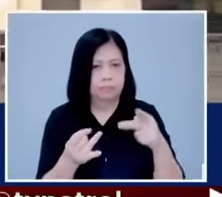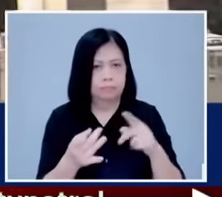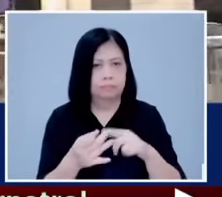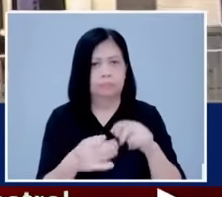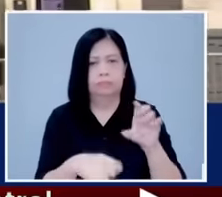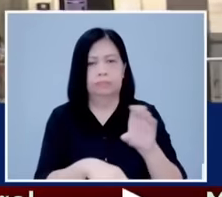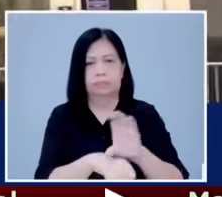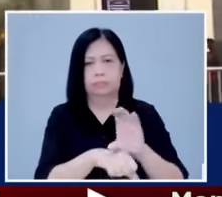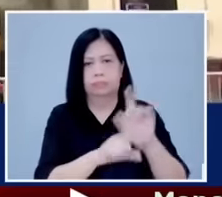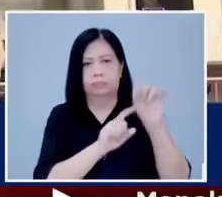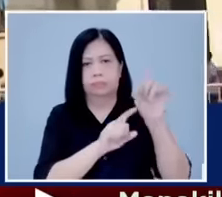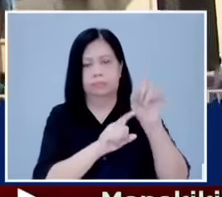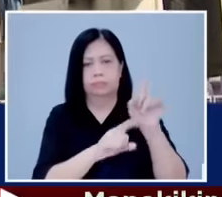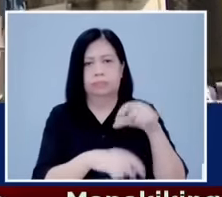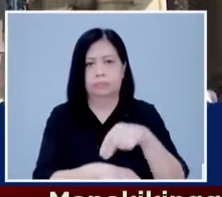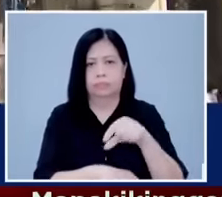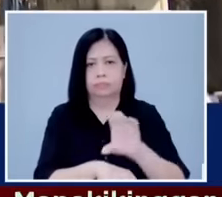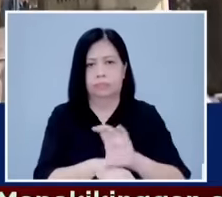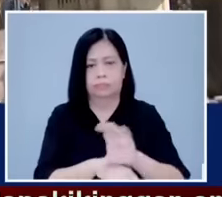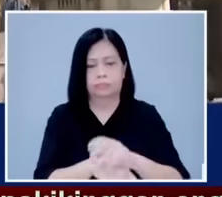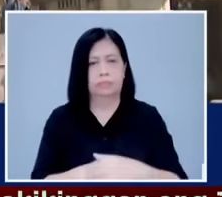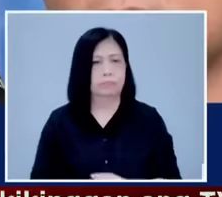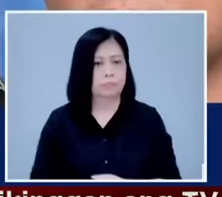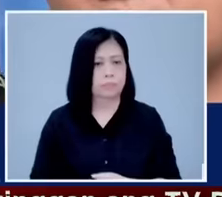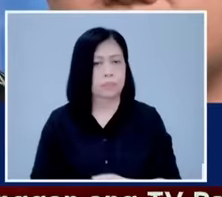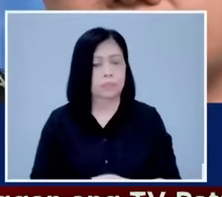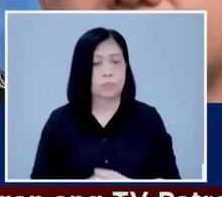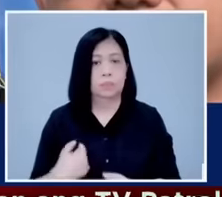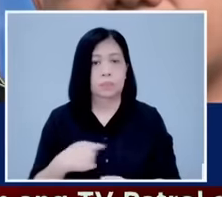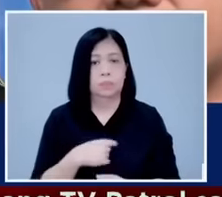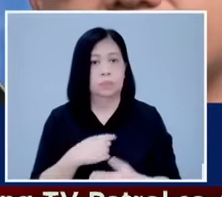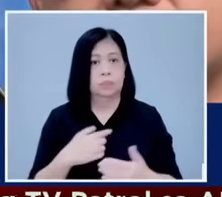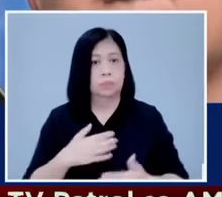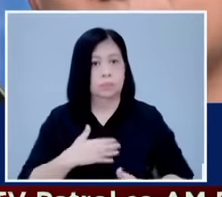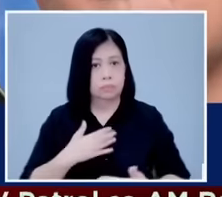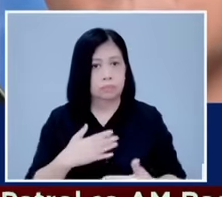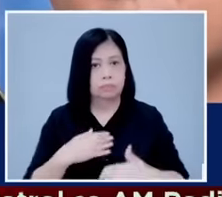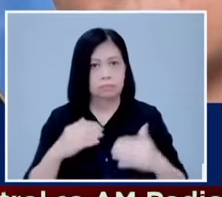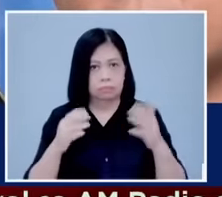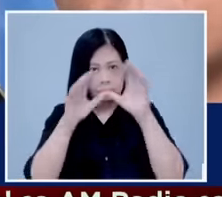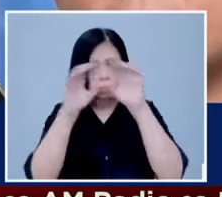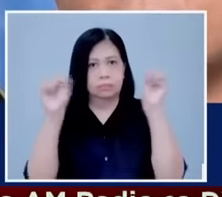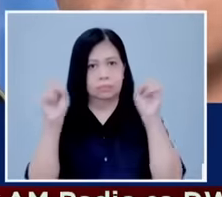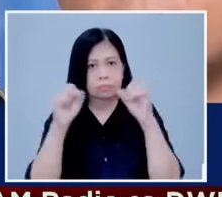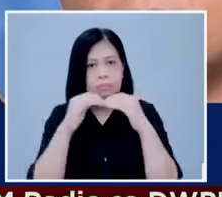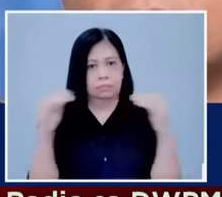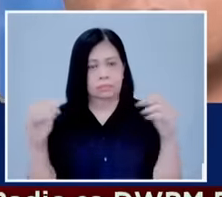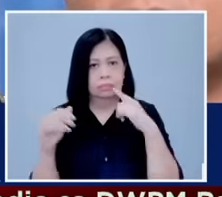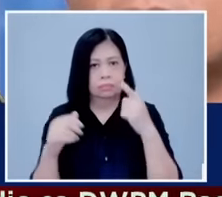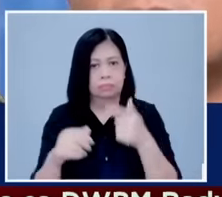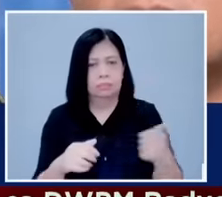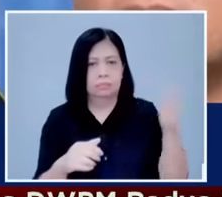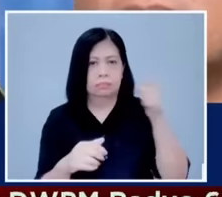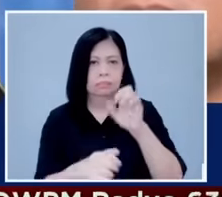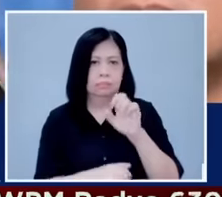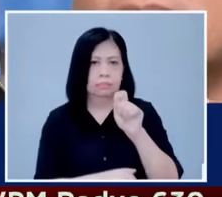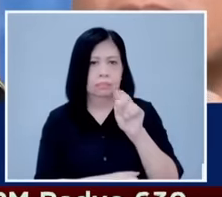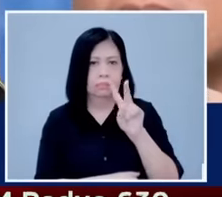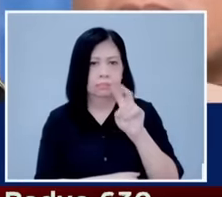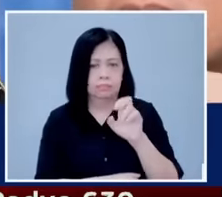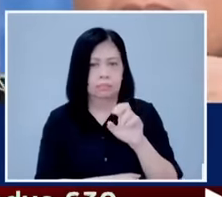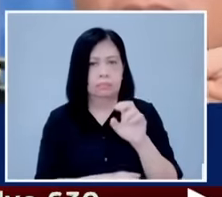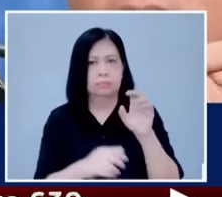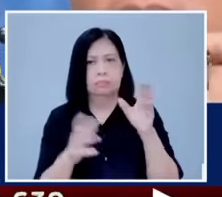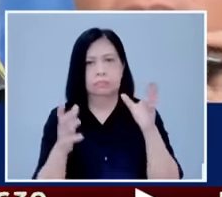Quiapo Church. We are happy that even at the Malacanang level, nagpatawag kanina si Executive Secretary, because the